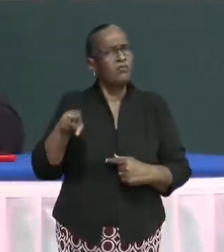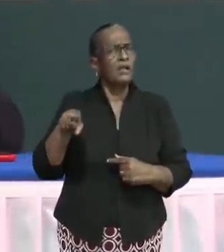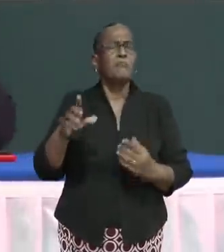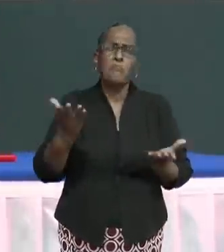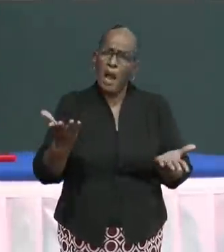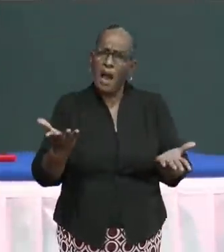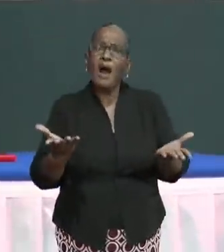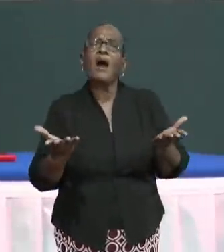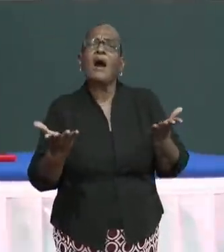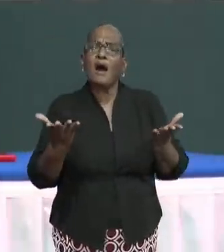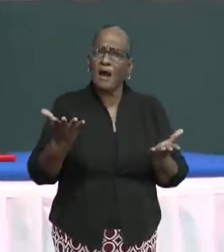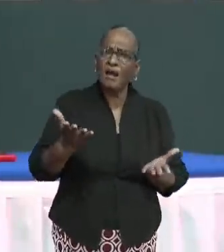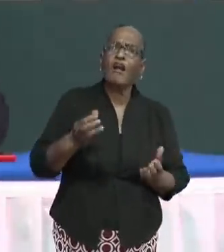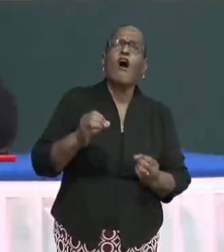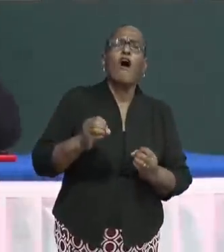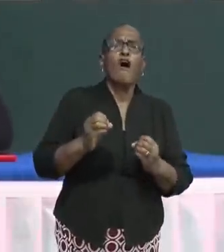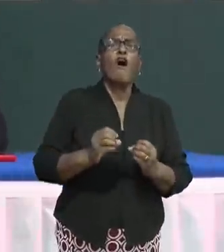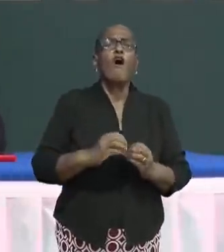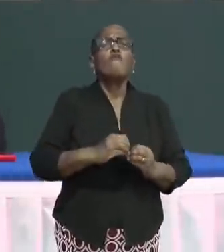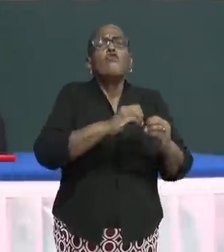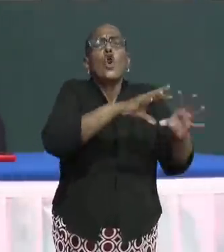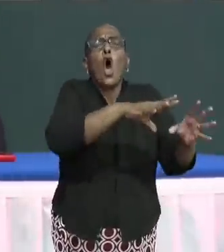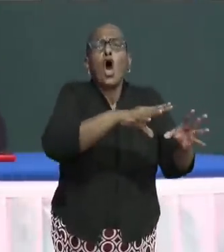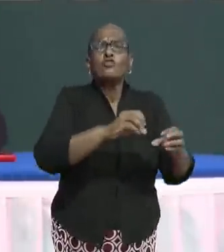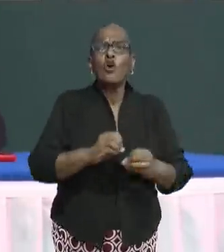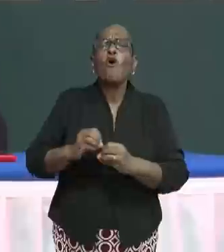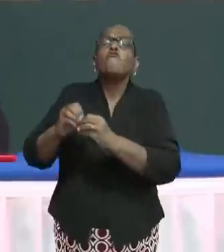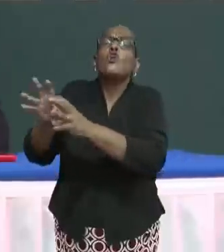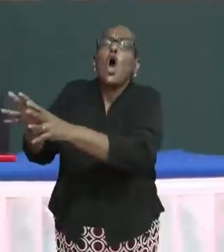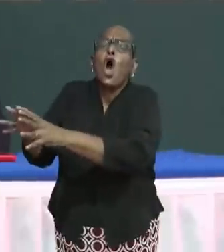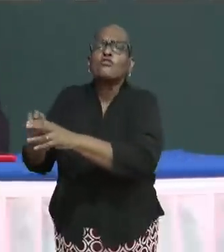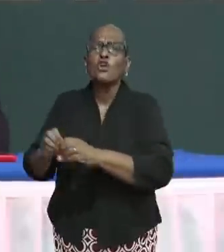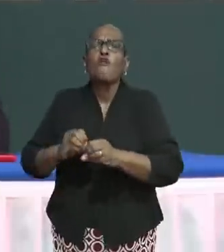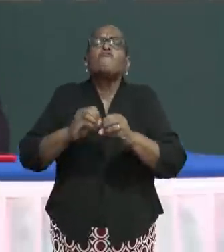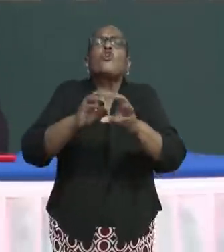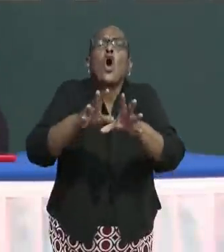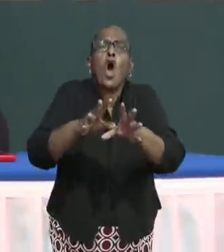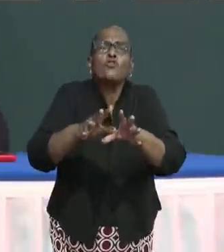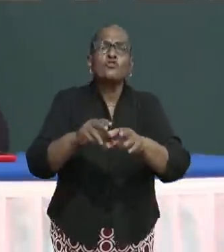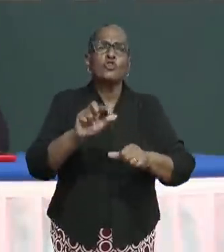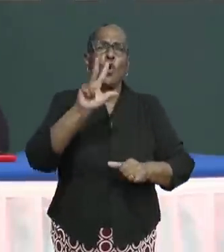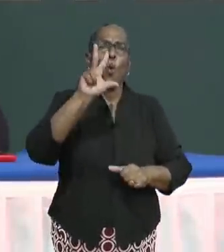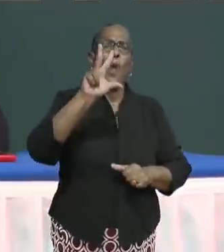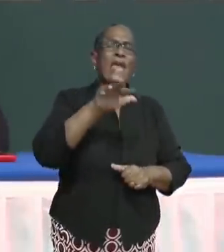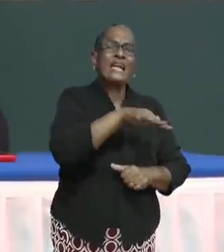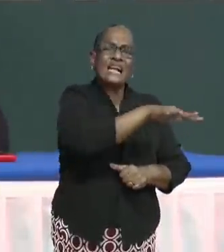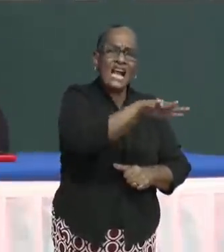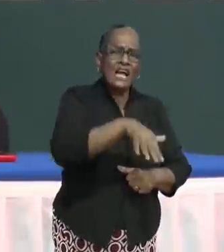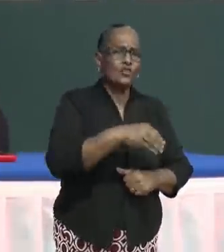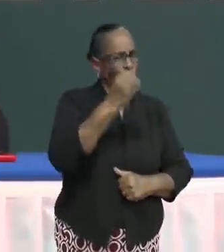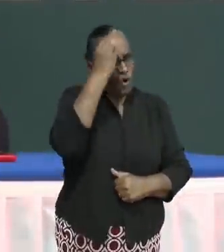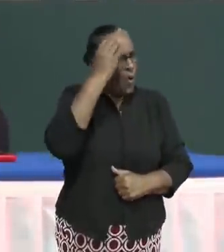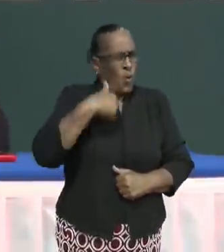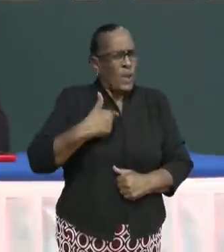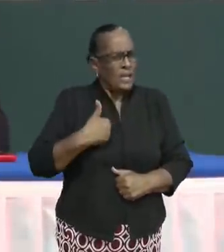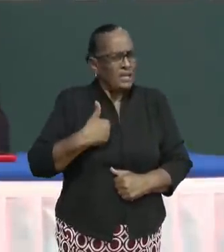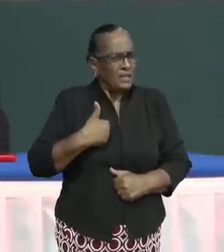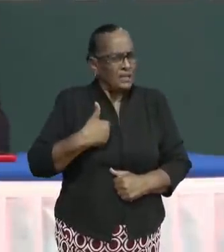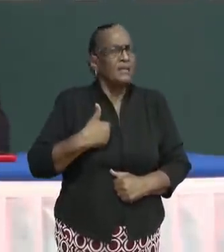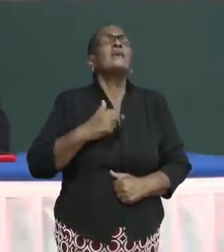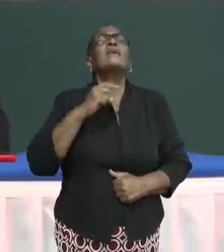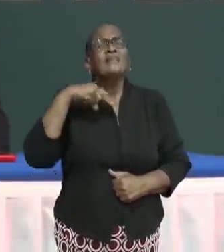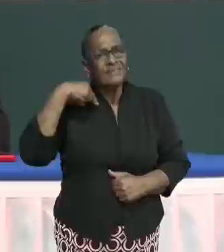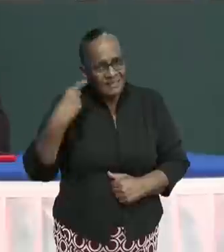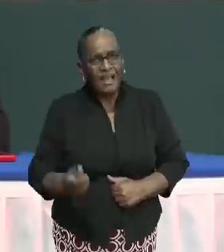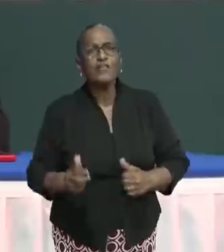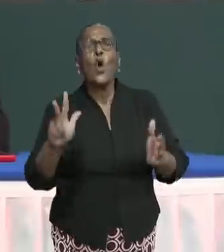toelees je over huis en op kan dat je laatste schrijven van P-A-W-kantoren dat goed. Dus op een website we